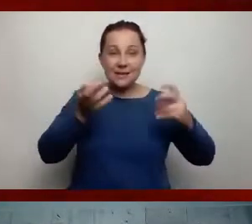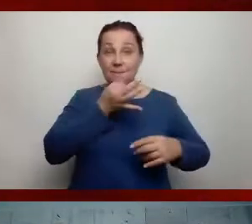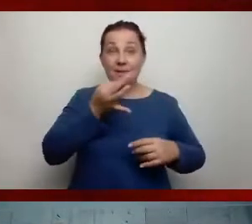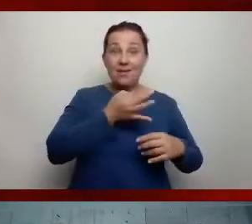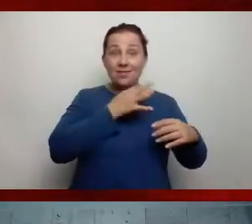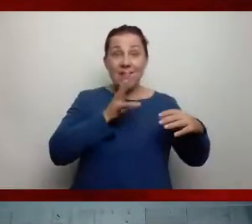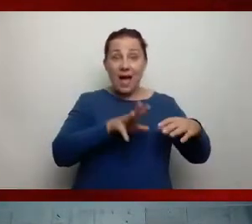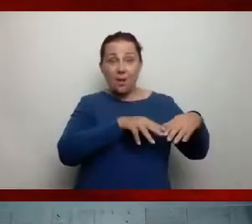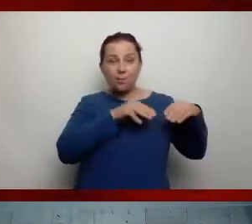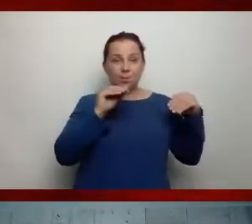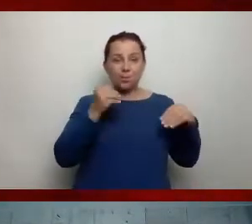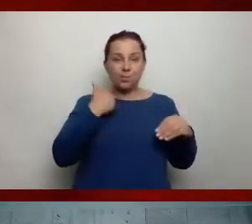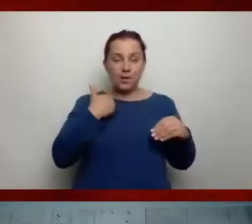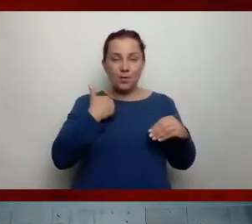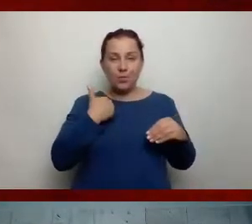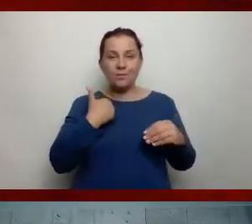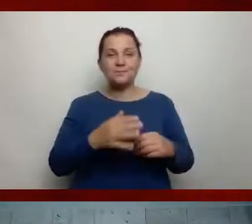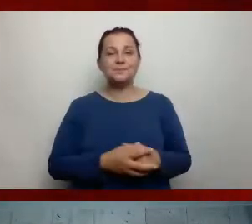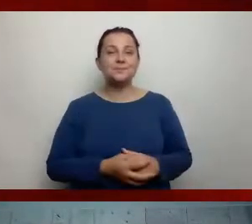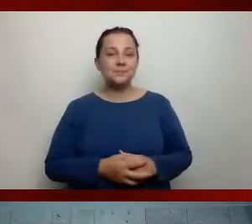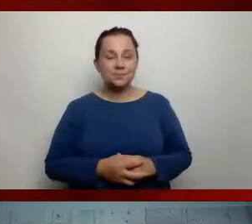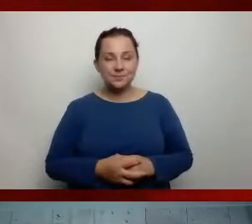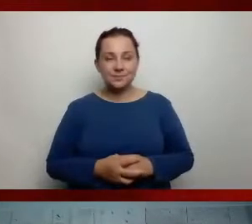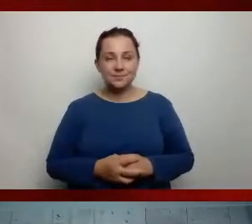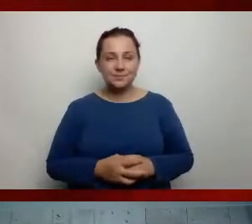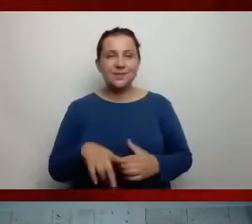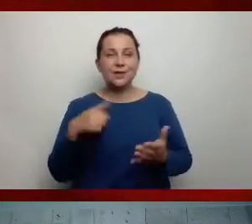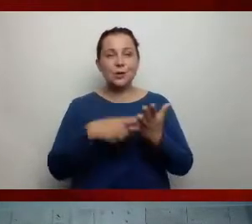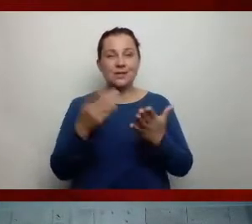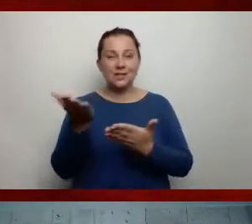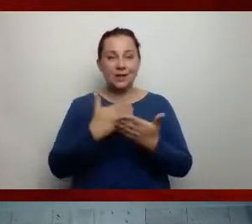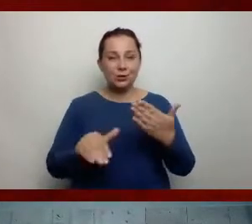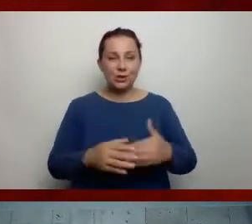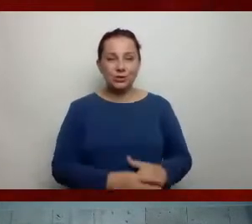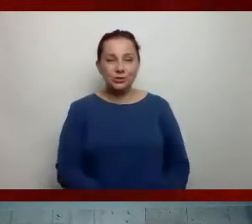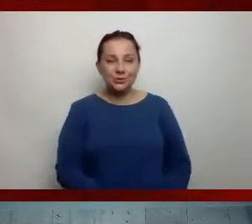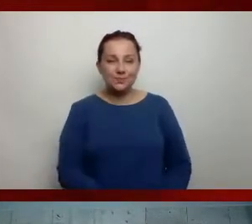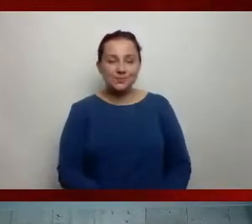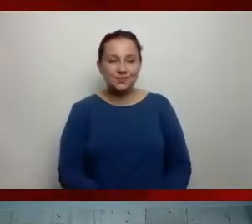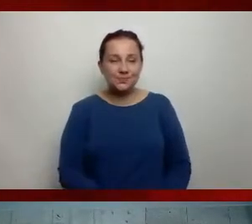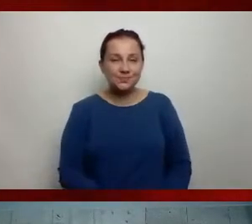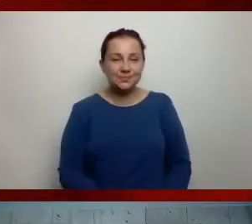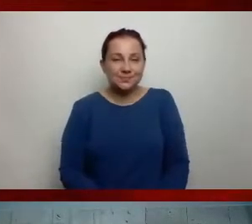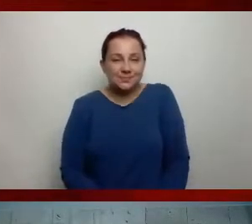padło na samym początku o eksmuacji i zaraz przejdziemy do ostatniej części.